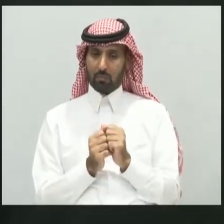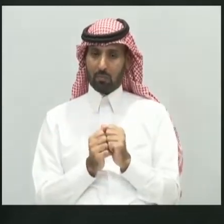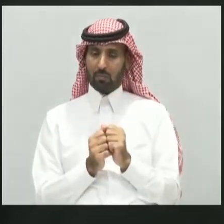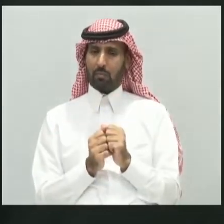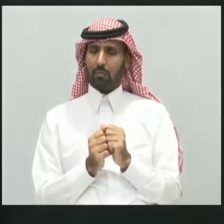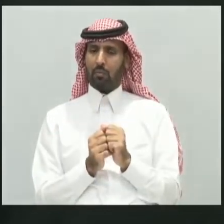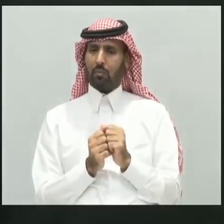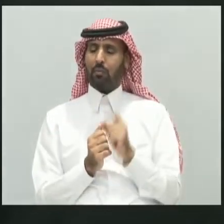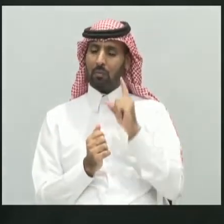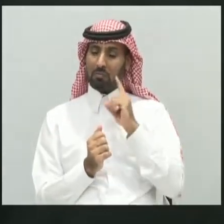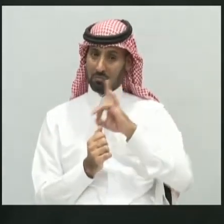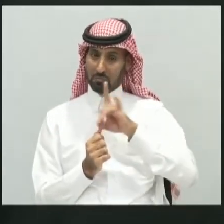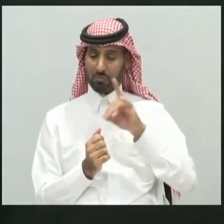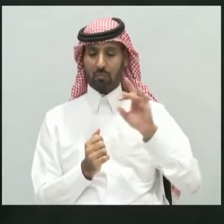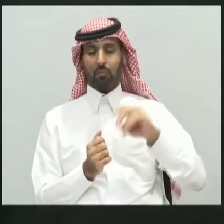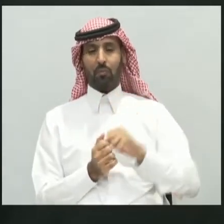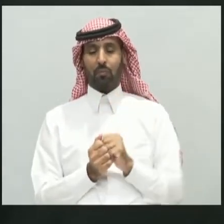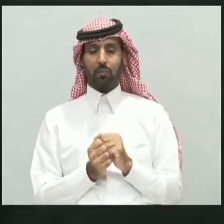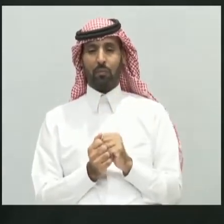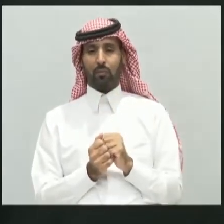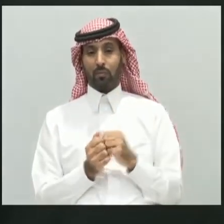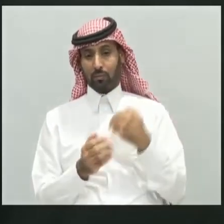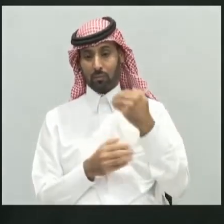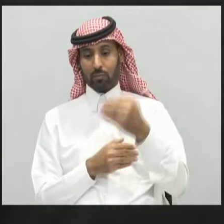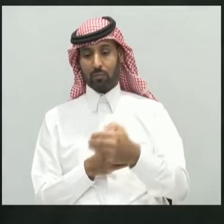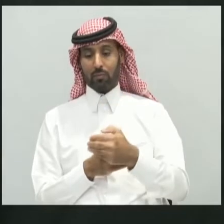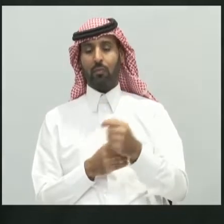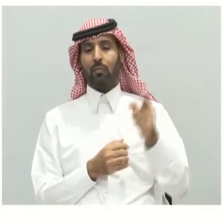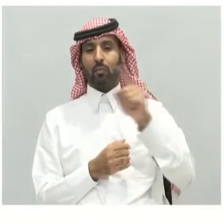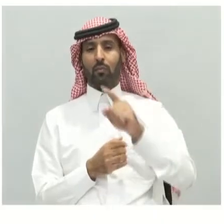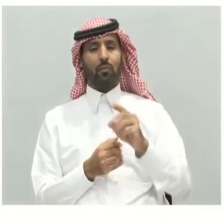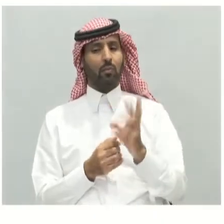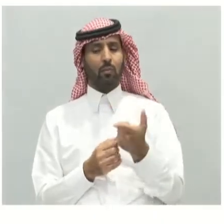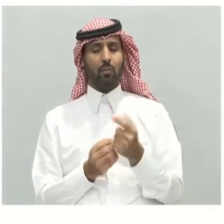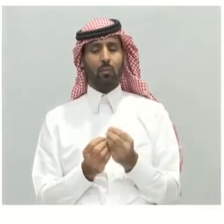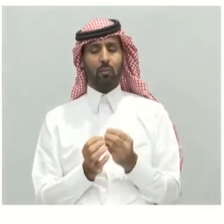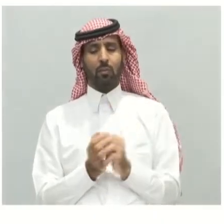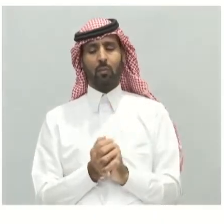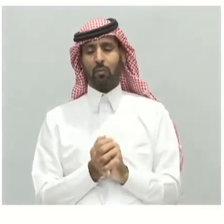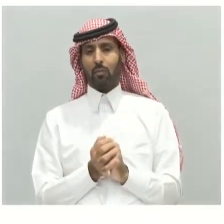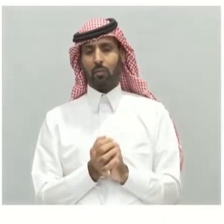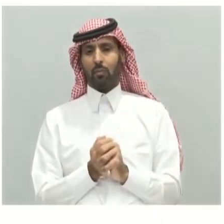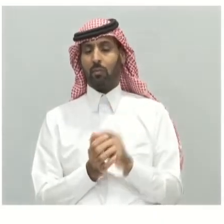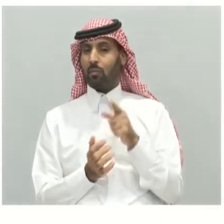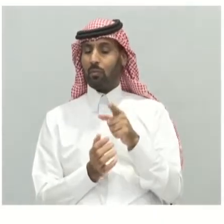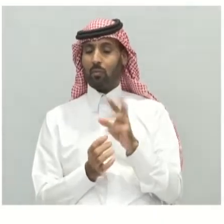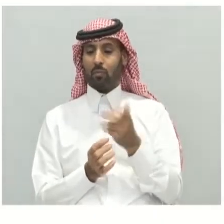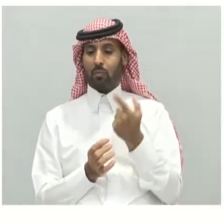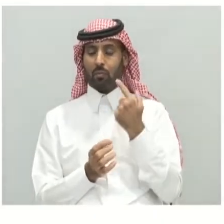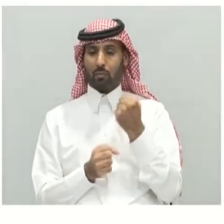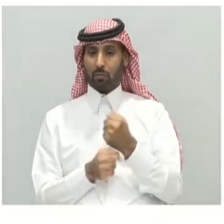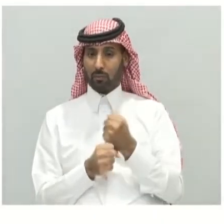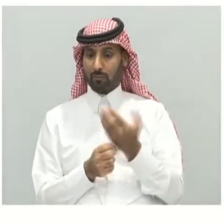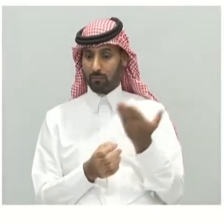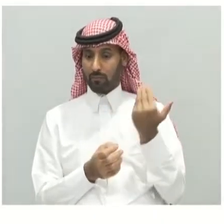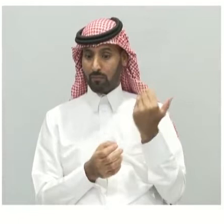how to form the negative. خلاص دحين we go to the questions. What did she do